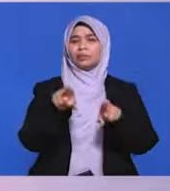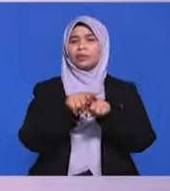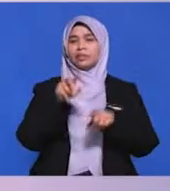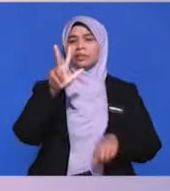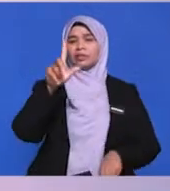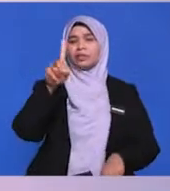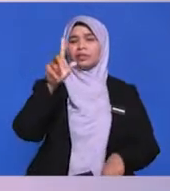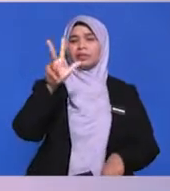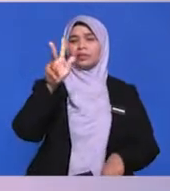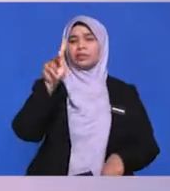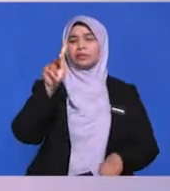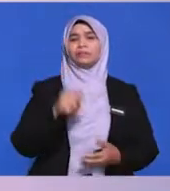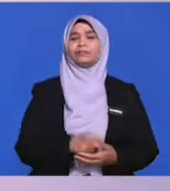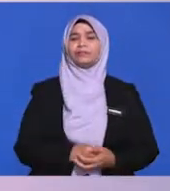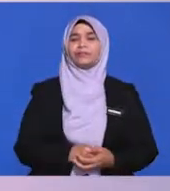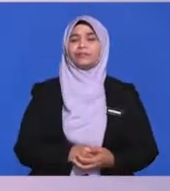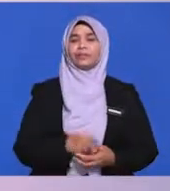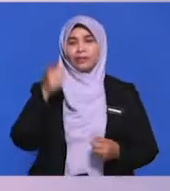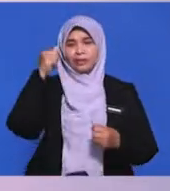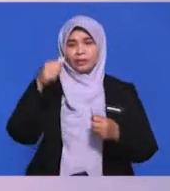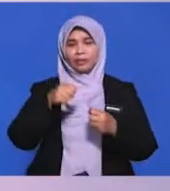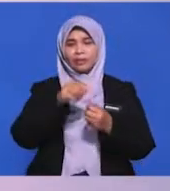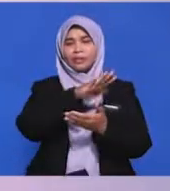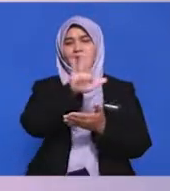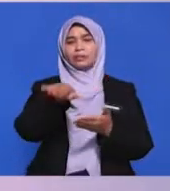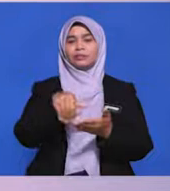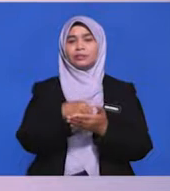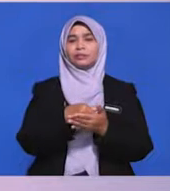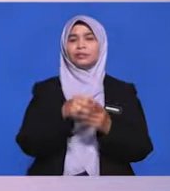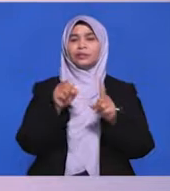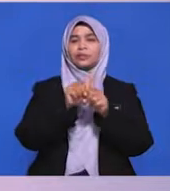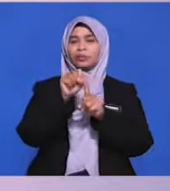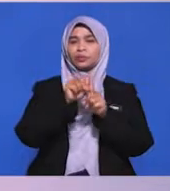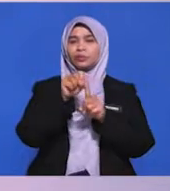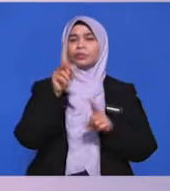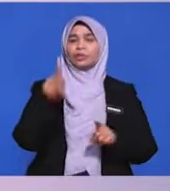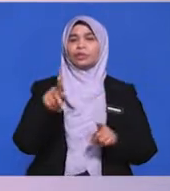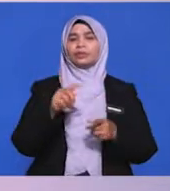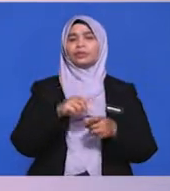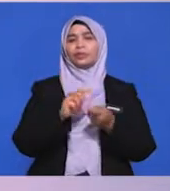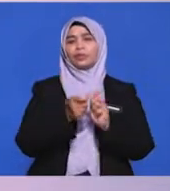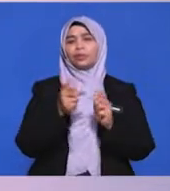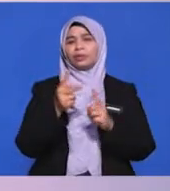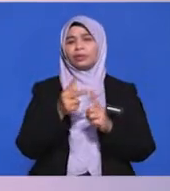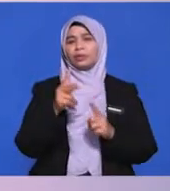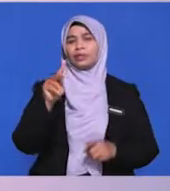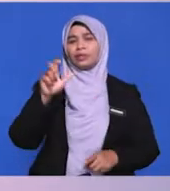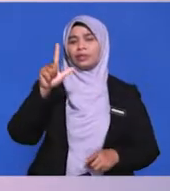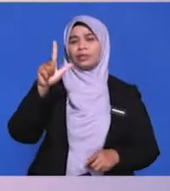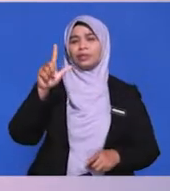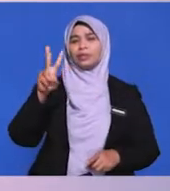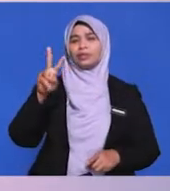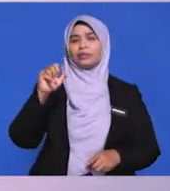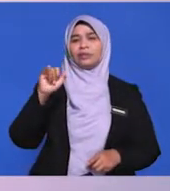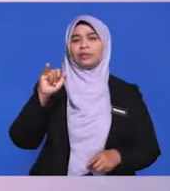313 Kelvin ingat semua unit suhu perlu ditukar kepada Kelvin kemudian